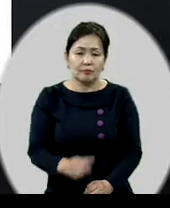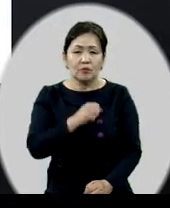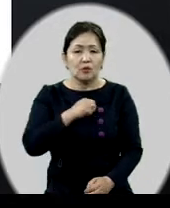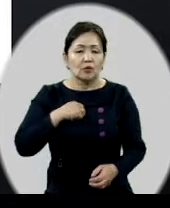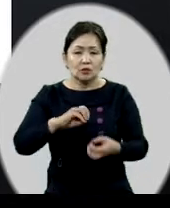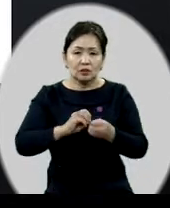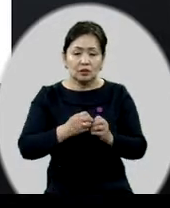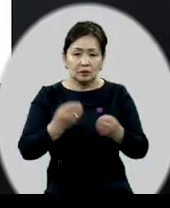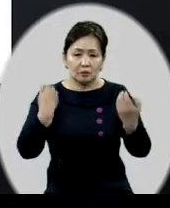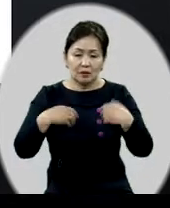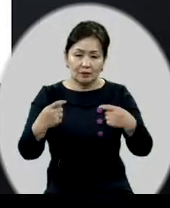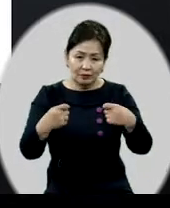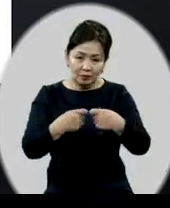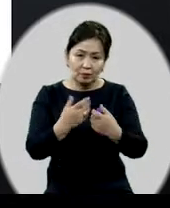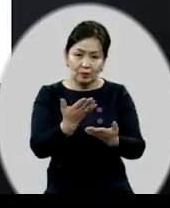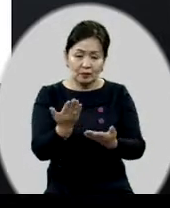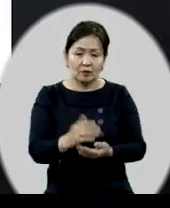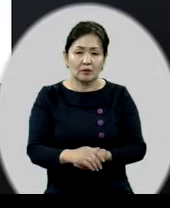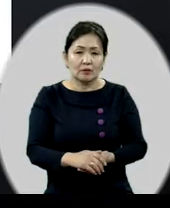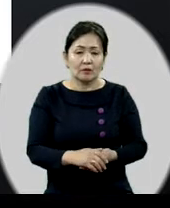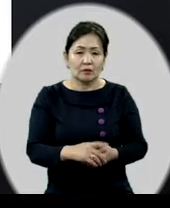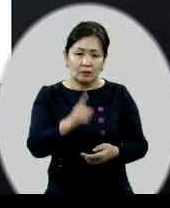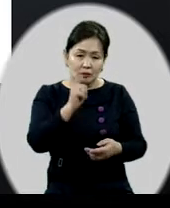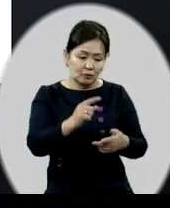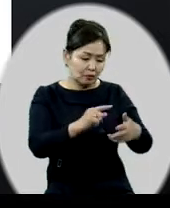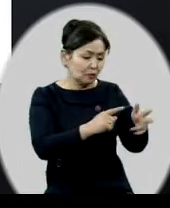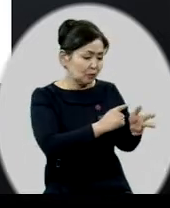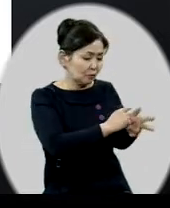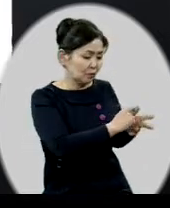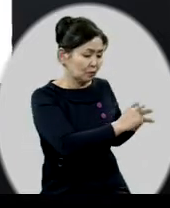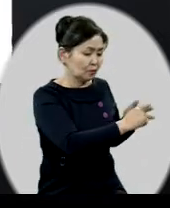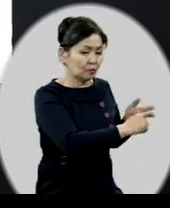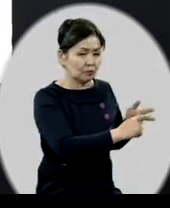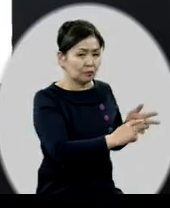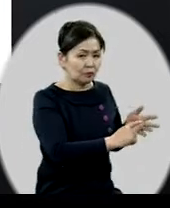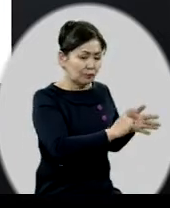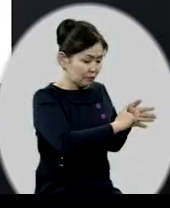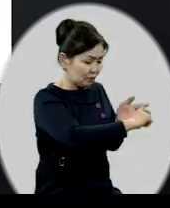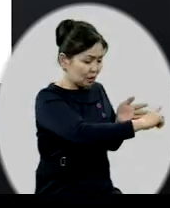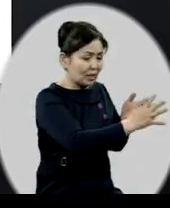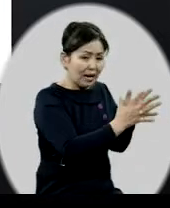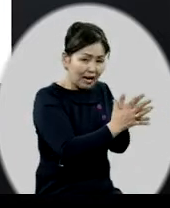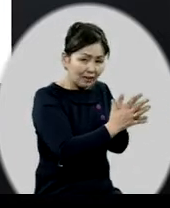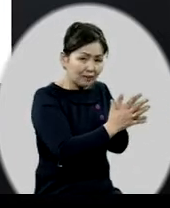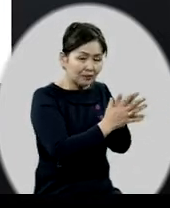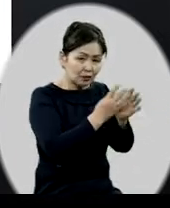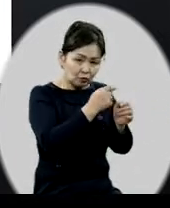Өөртөө хийснээ багштайгаа тулгая. 1 дугаартай дүрсэд 10.4 хэсгийн бодсон